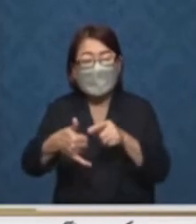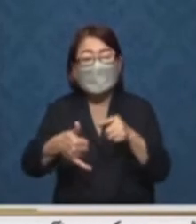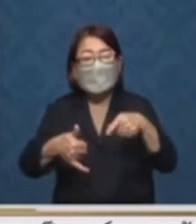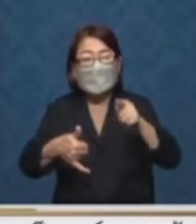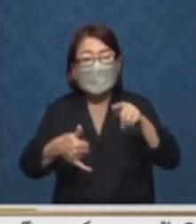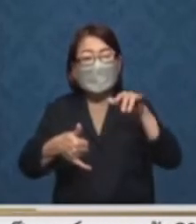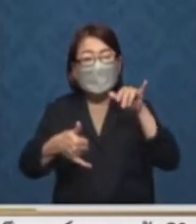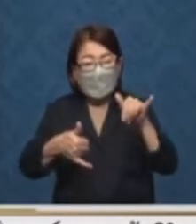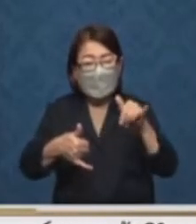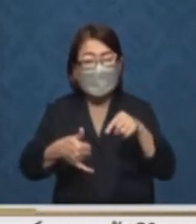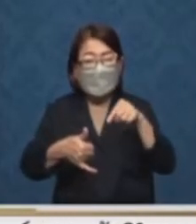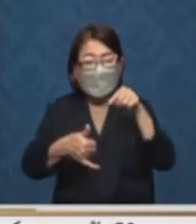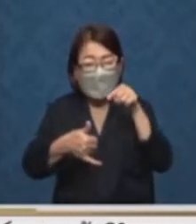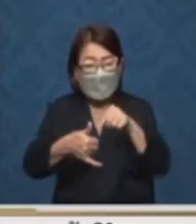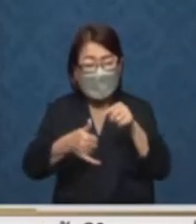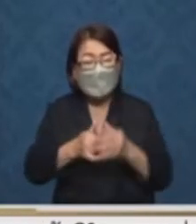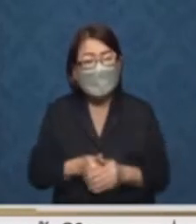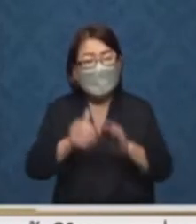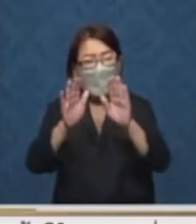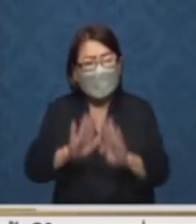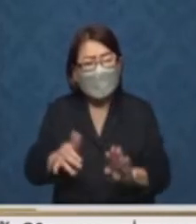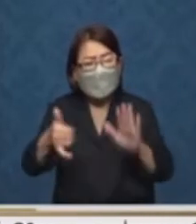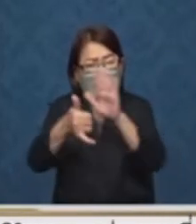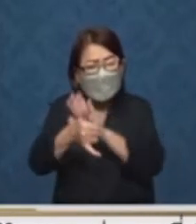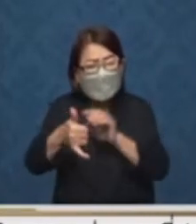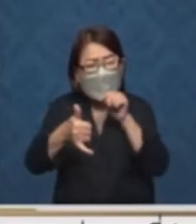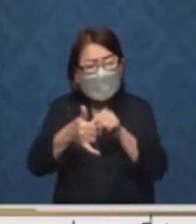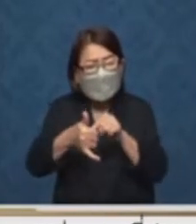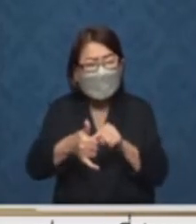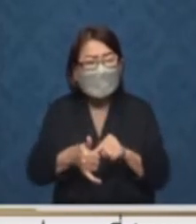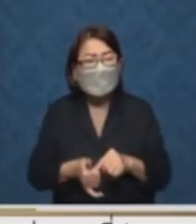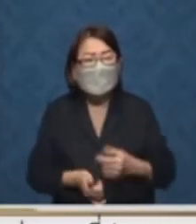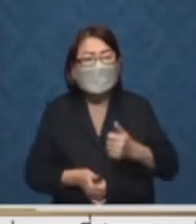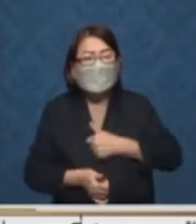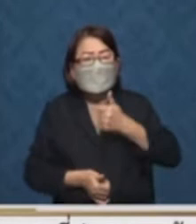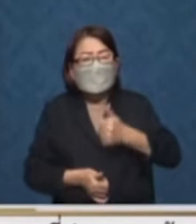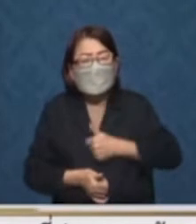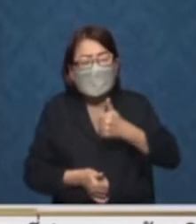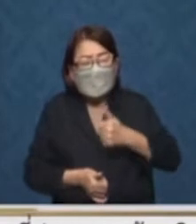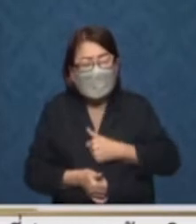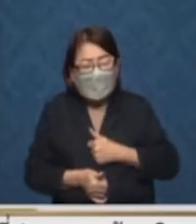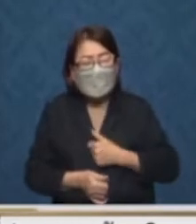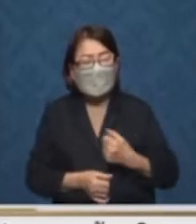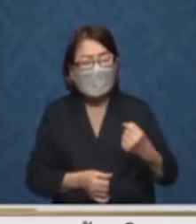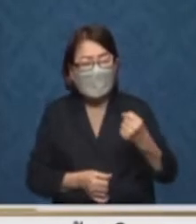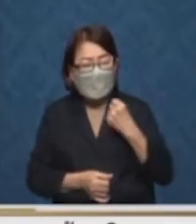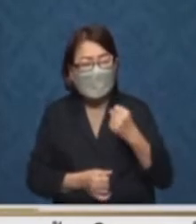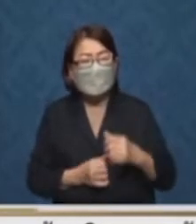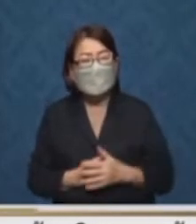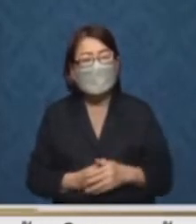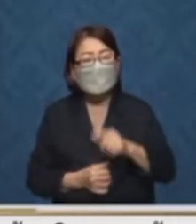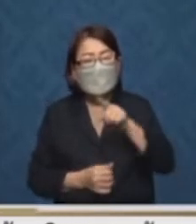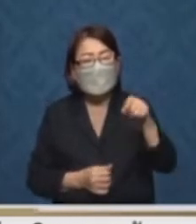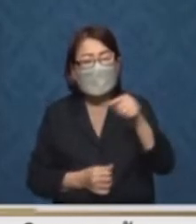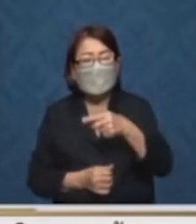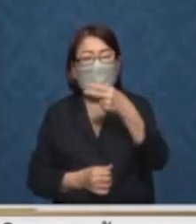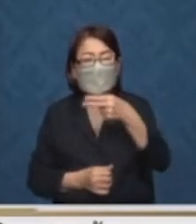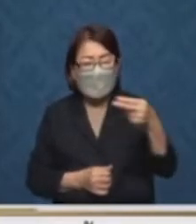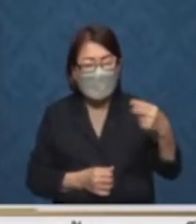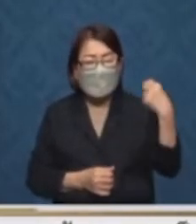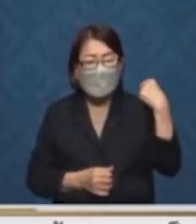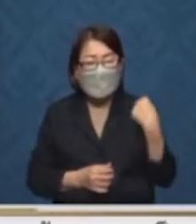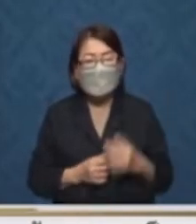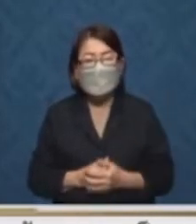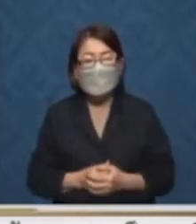าอยู่ในสภาพของคนเป็นโรคโอหังข้างอำนาจภาษาอังกฤษเขาบอกฮิวบิสซินโดม